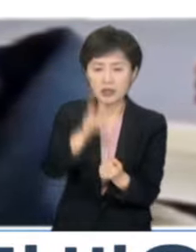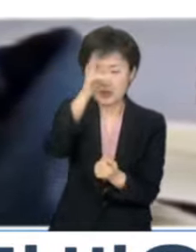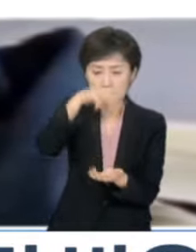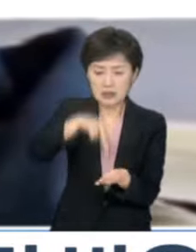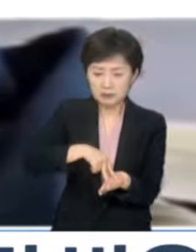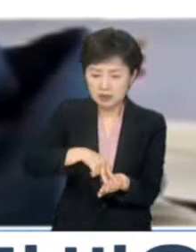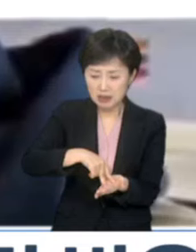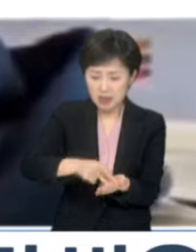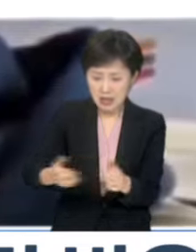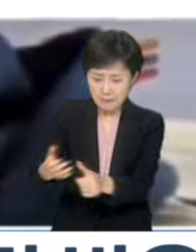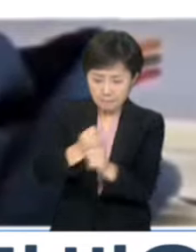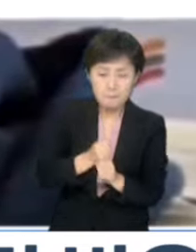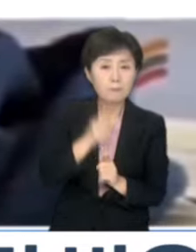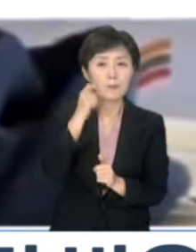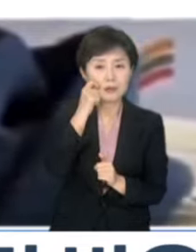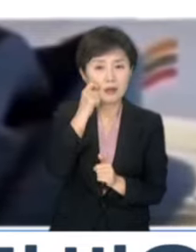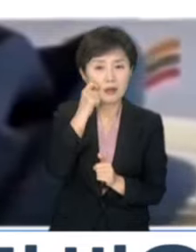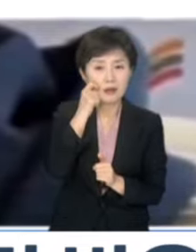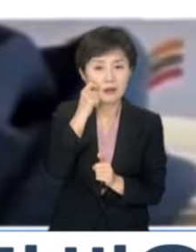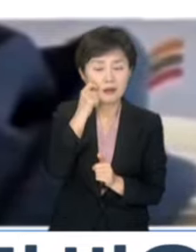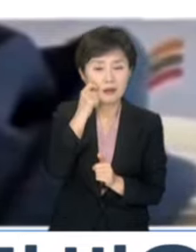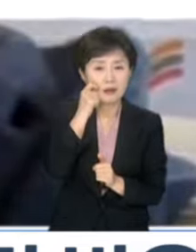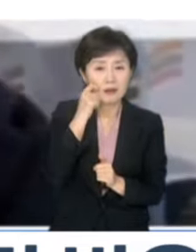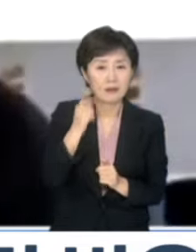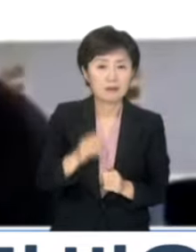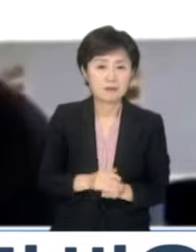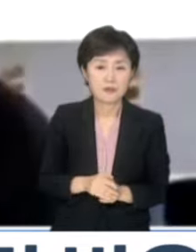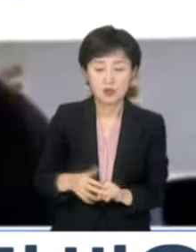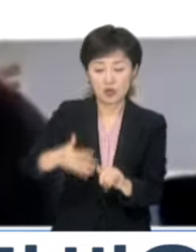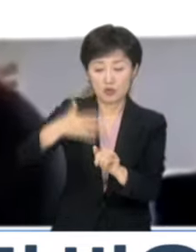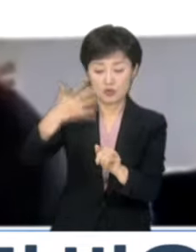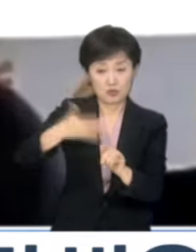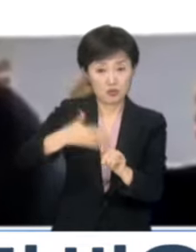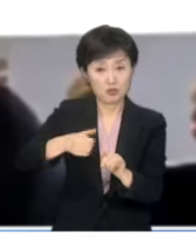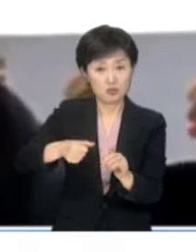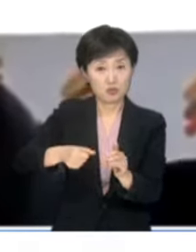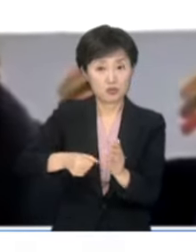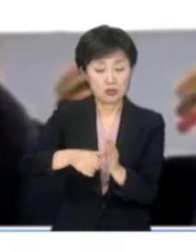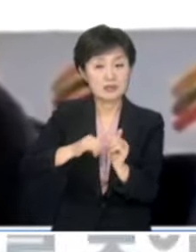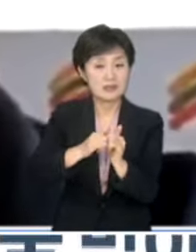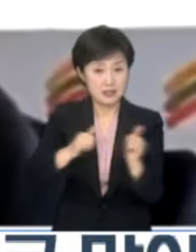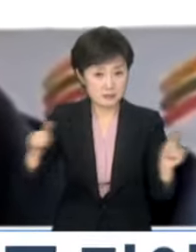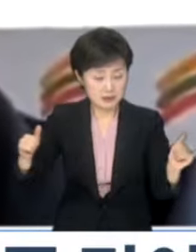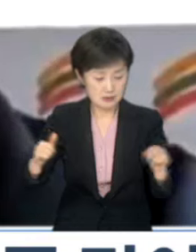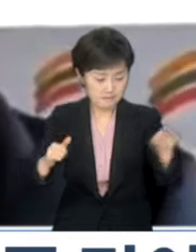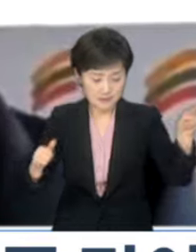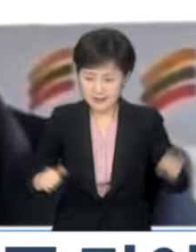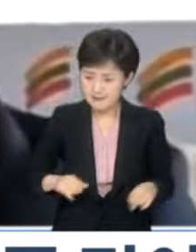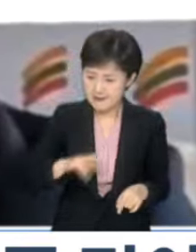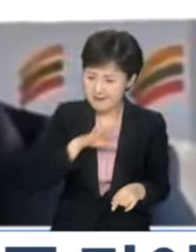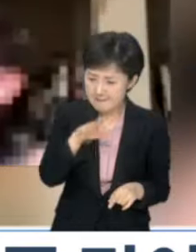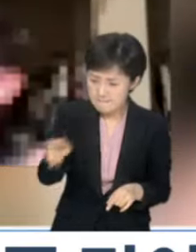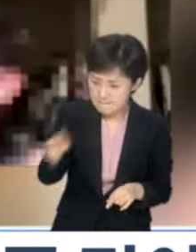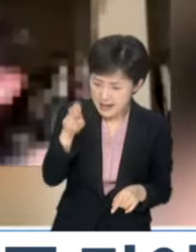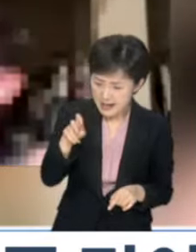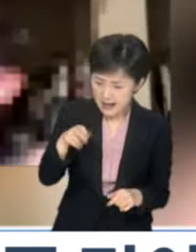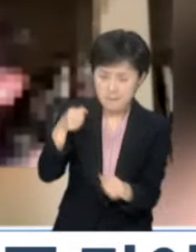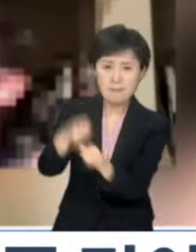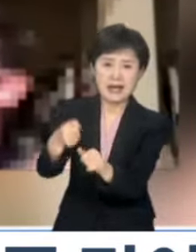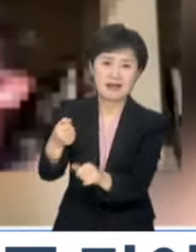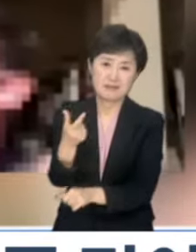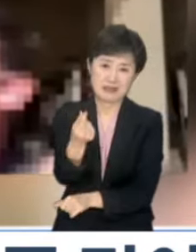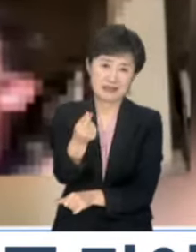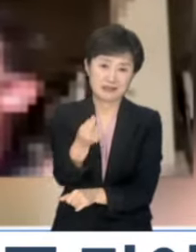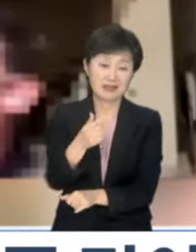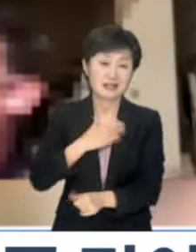개시를 하지 못하고 있는 상황에서 이제 이런 유튜버들이나 아니면 일부 시민들이 네. 사적 제재를 한 것인데 사실 저도